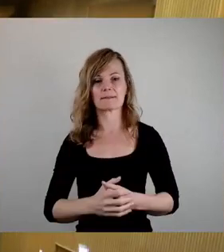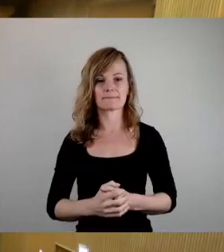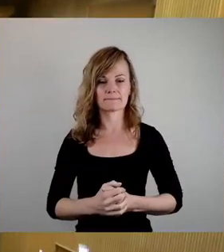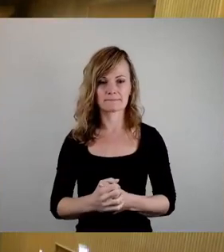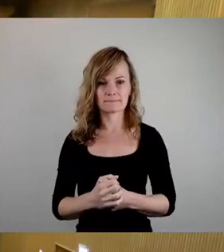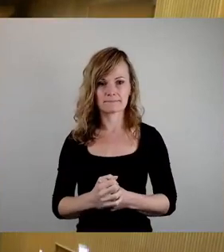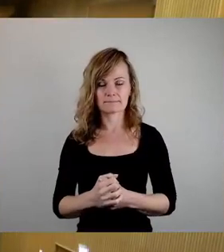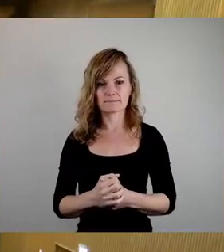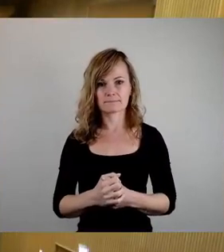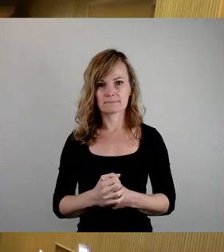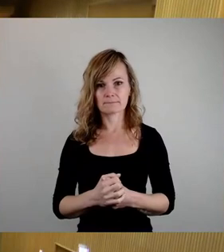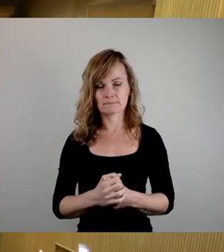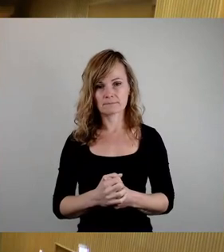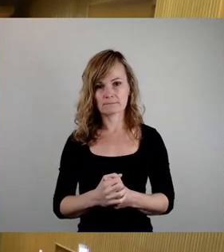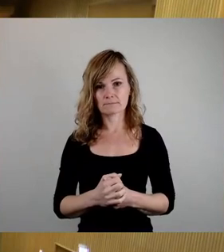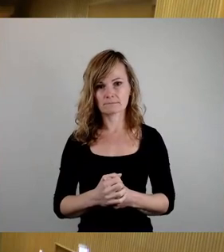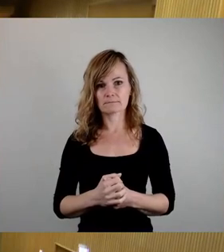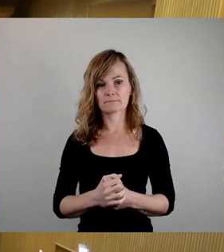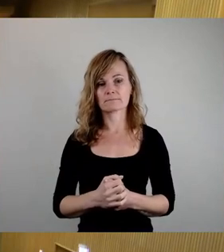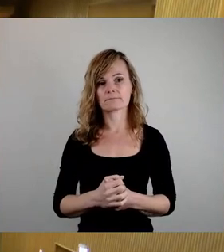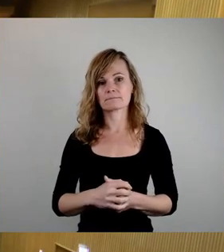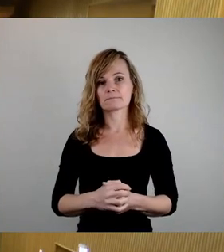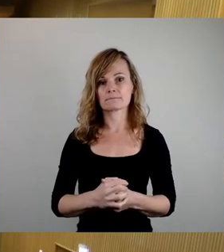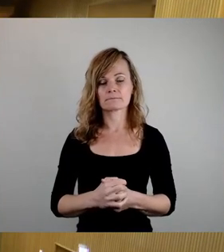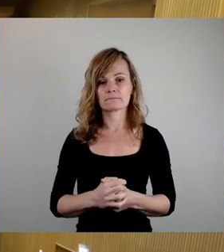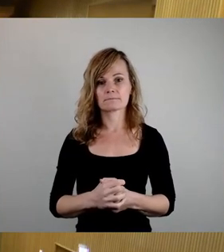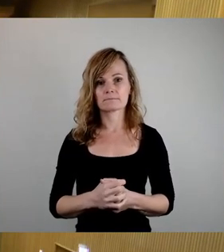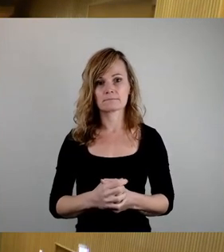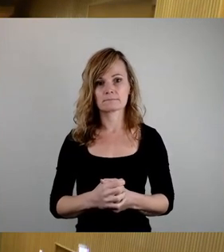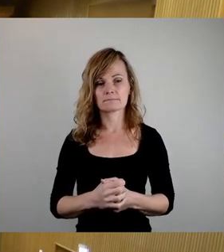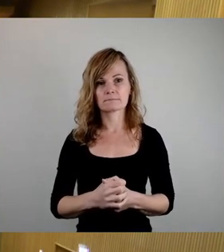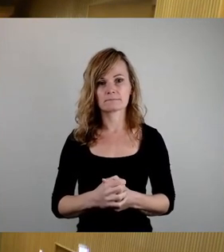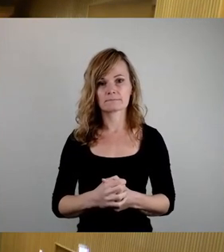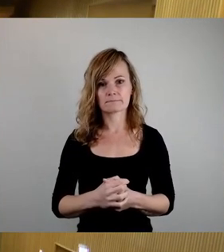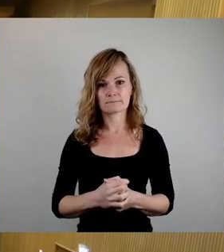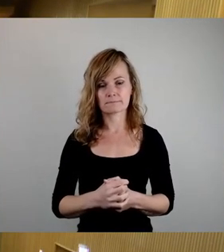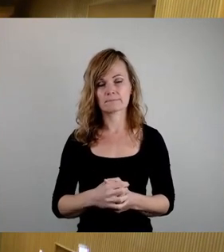Okay, dann Herr Pinkert, dann Herr Löser, dann Herr Lichti.